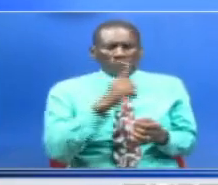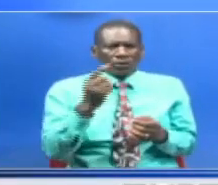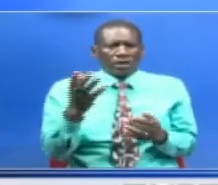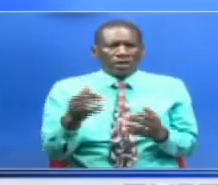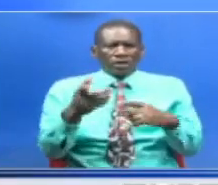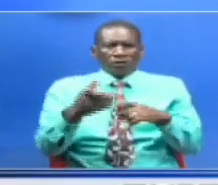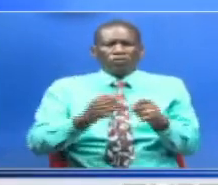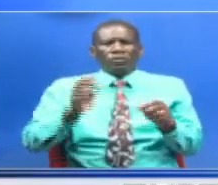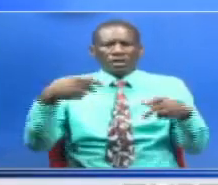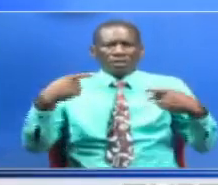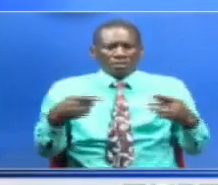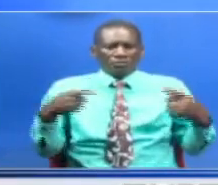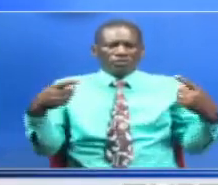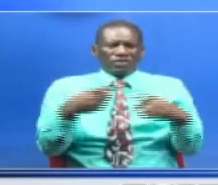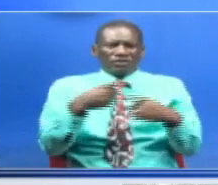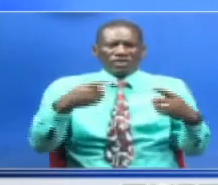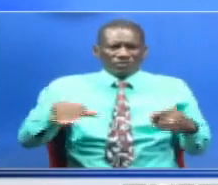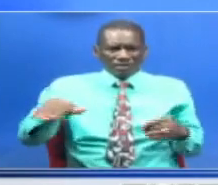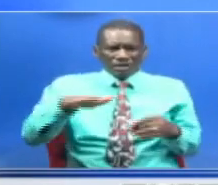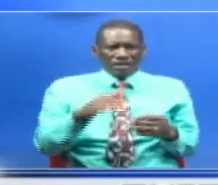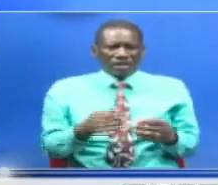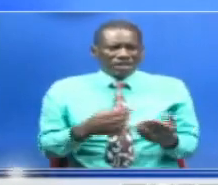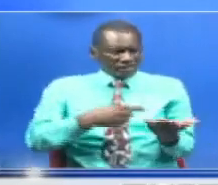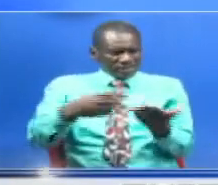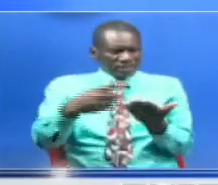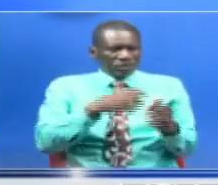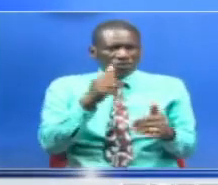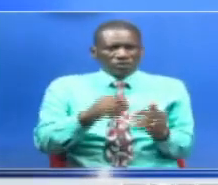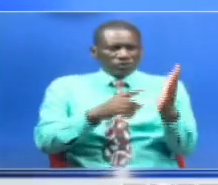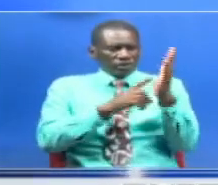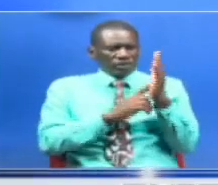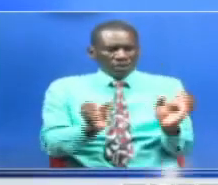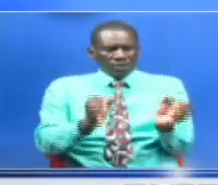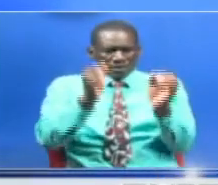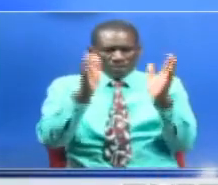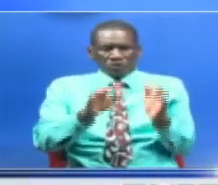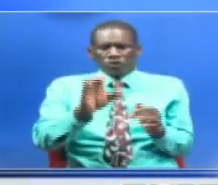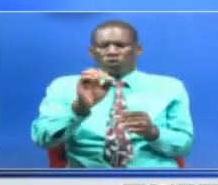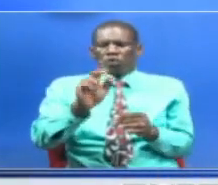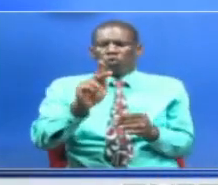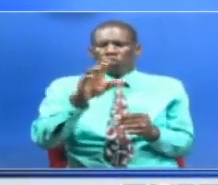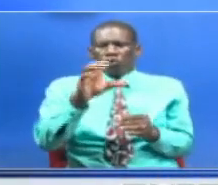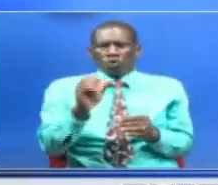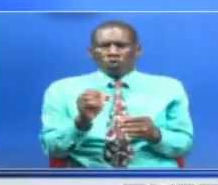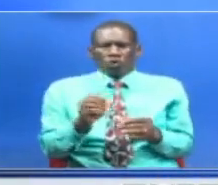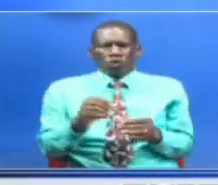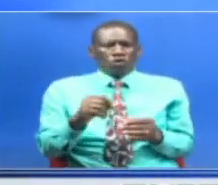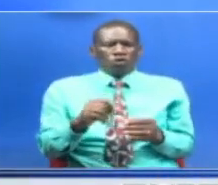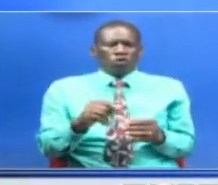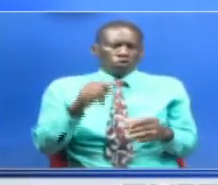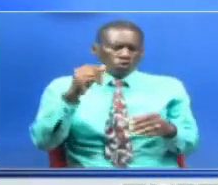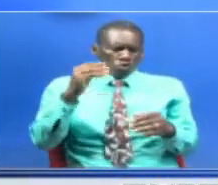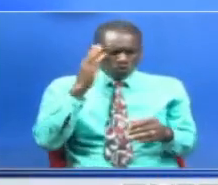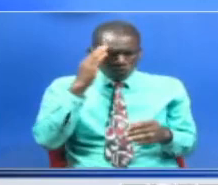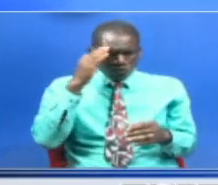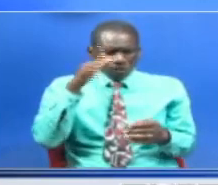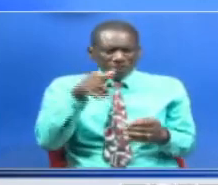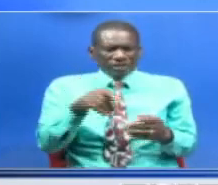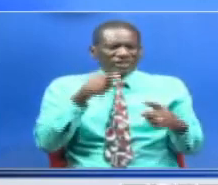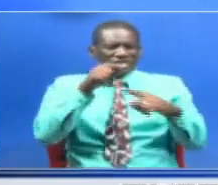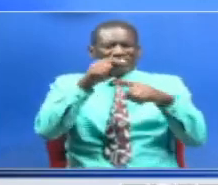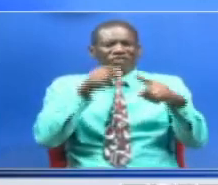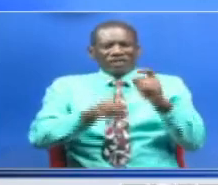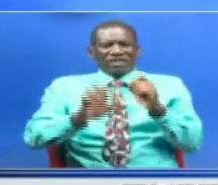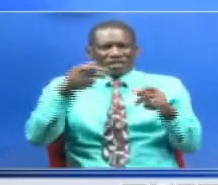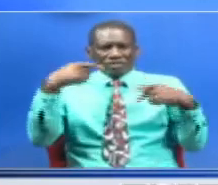miongoni mwa Wakenya wa tabaka mbalimbali. Mjadala ambao kama vile mwanahabari wetu Oko Kusa aligundua unagawanya Wakenya